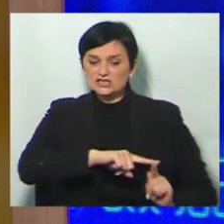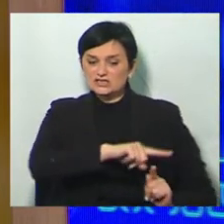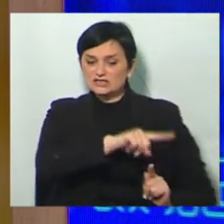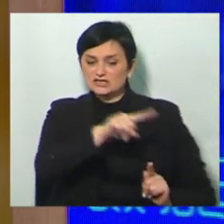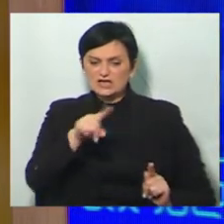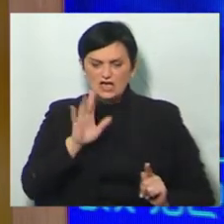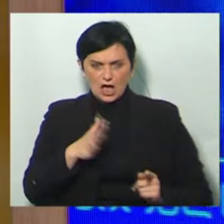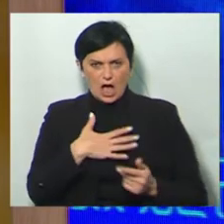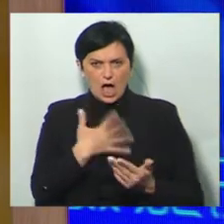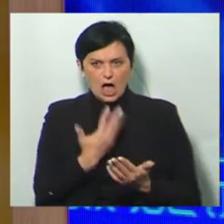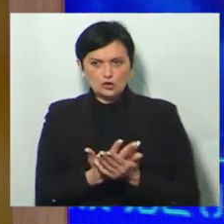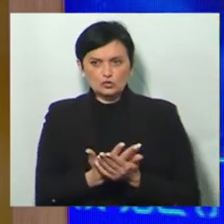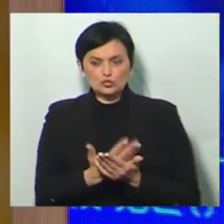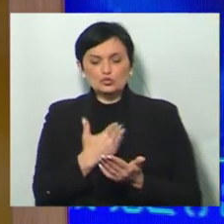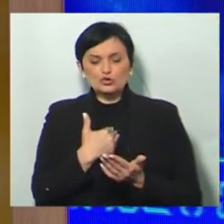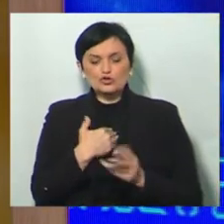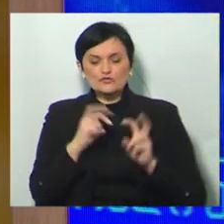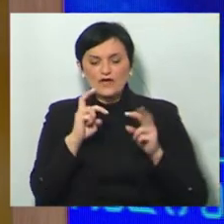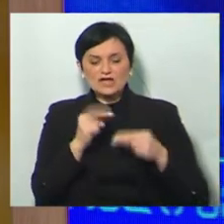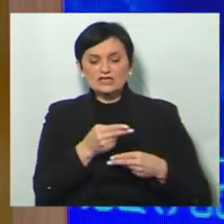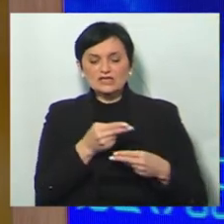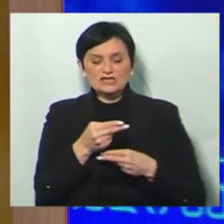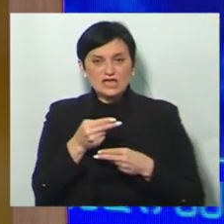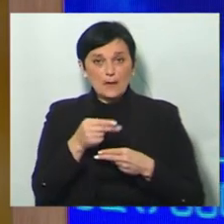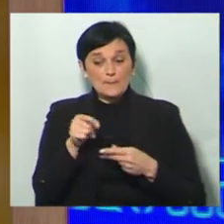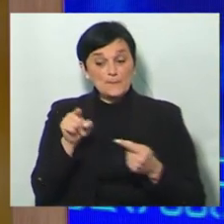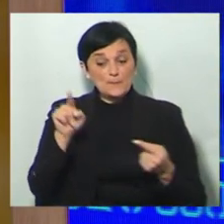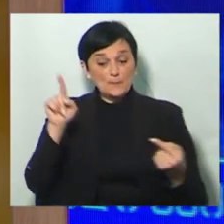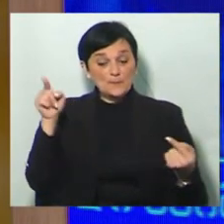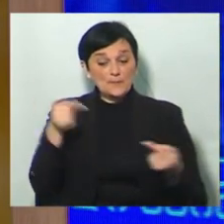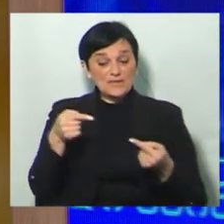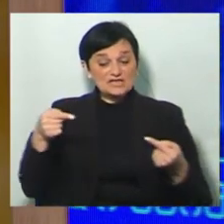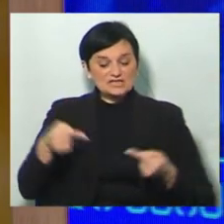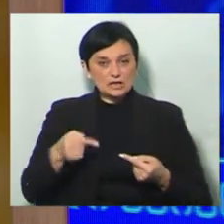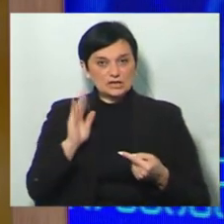აქტუალური და ჩვენი თემებიც იქნება მისადაგებული სწორედ ამ